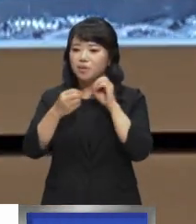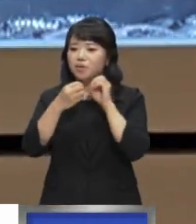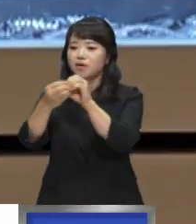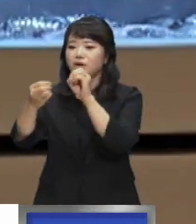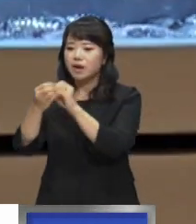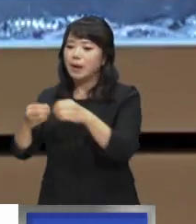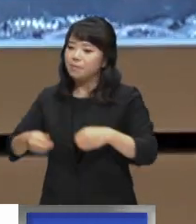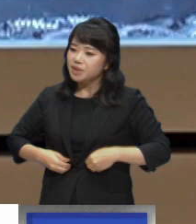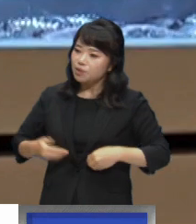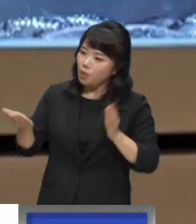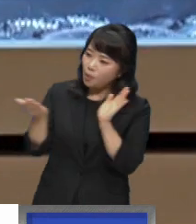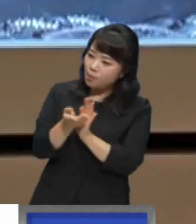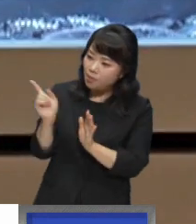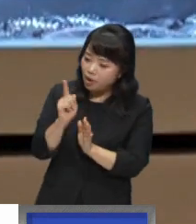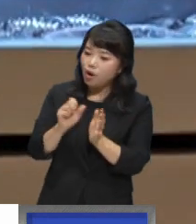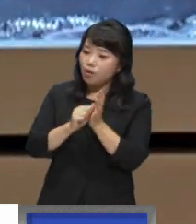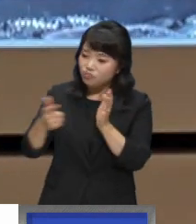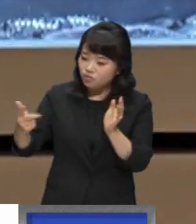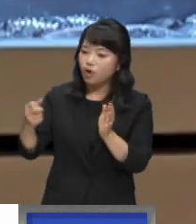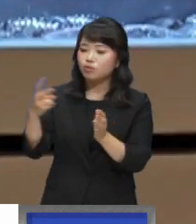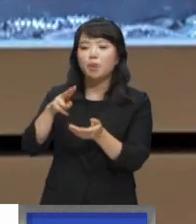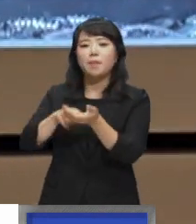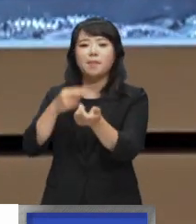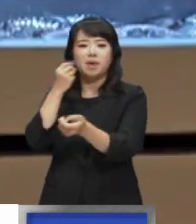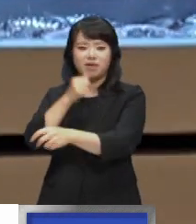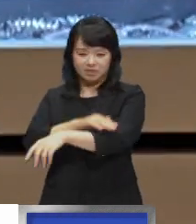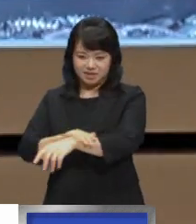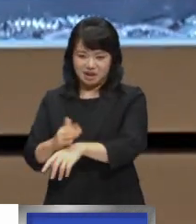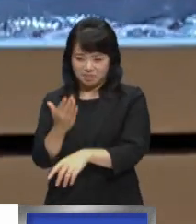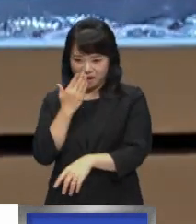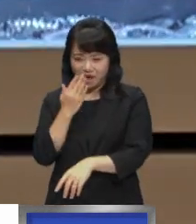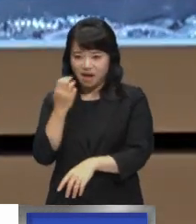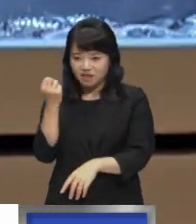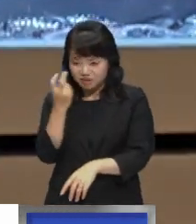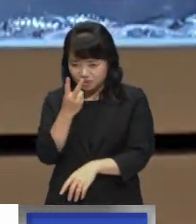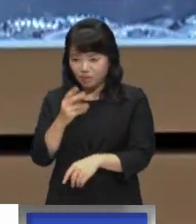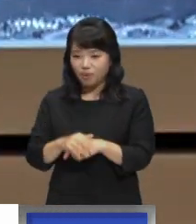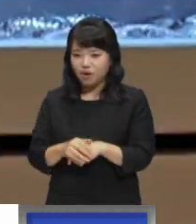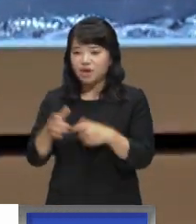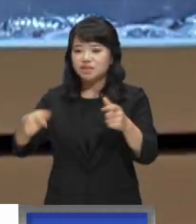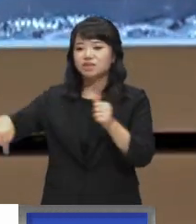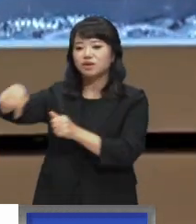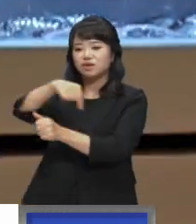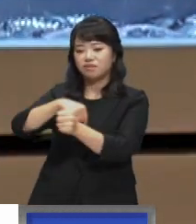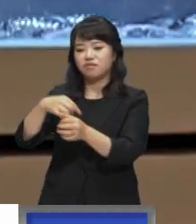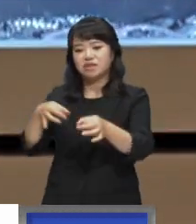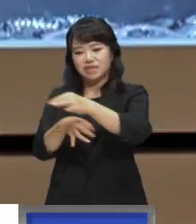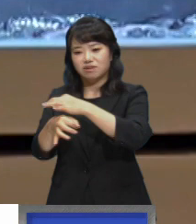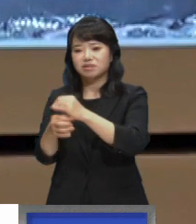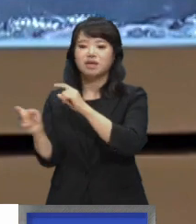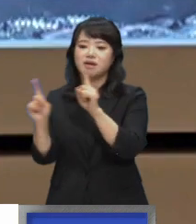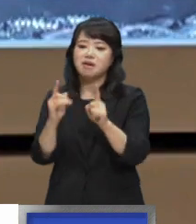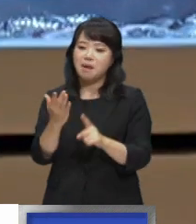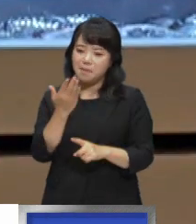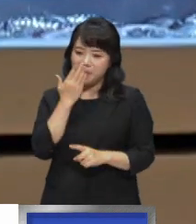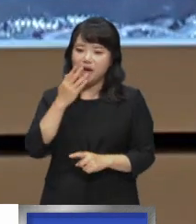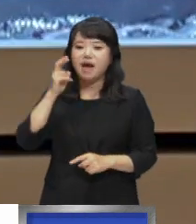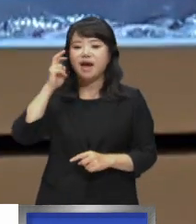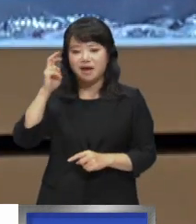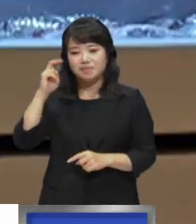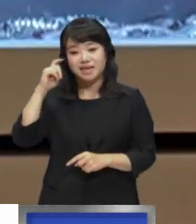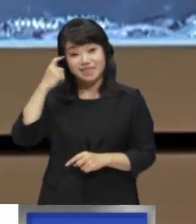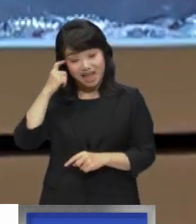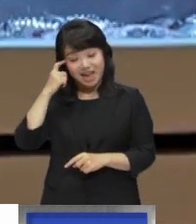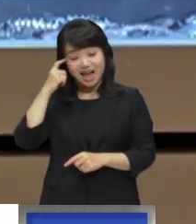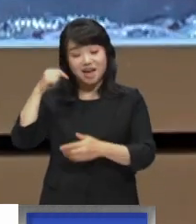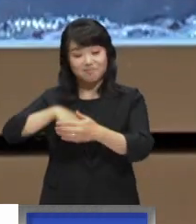필요한 제품, 판로 확대 활동을 할 수 있고 그를 통해서 지역 상권을 활성화시킬 수